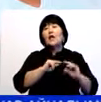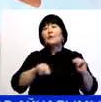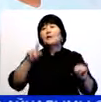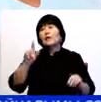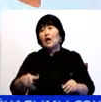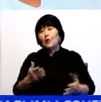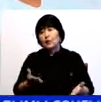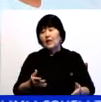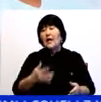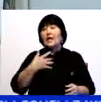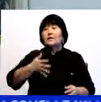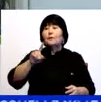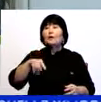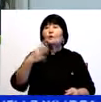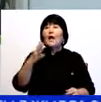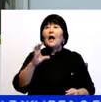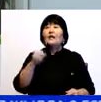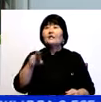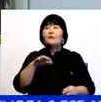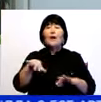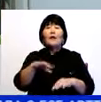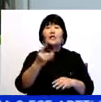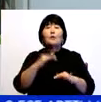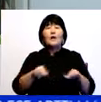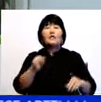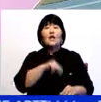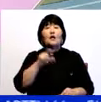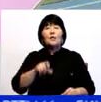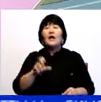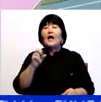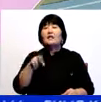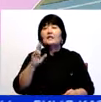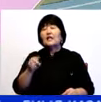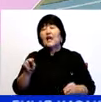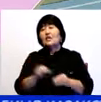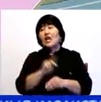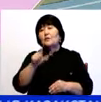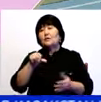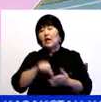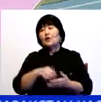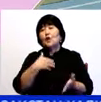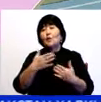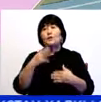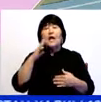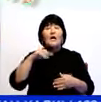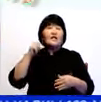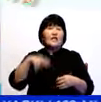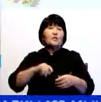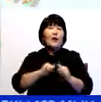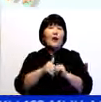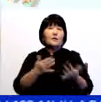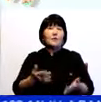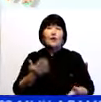педагогтарымыз. Семинарға номері 4-ші әдістемелік аймақ бойынша балабақша меңгерушілері, әдіскерлер мен тәрбиешілері қатысып, өзара тәжірибе алмасты.